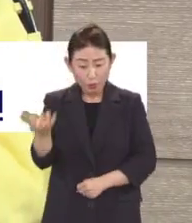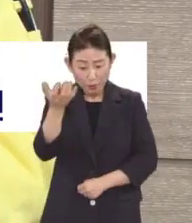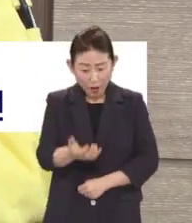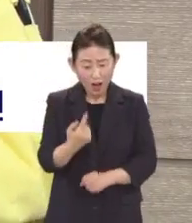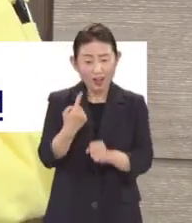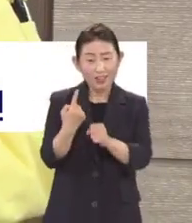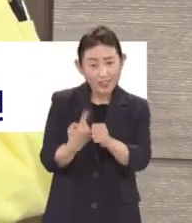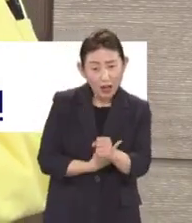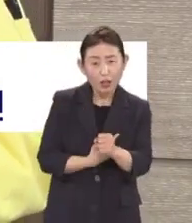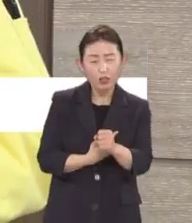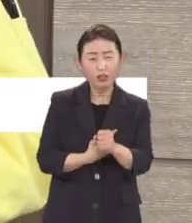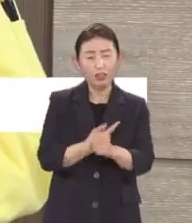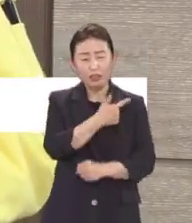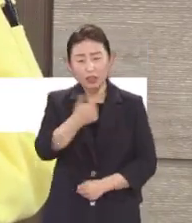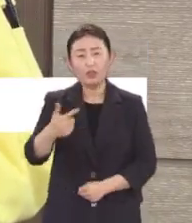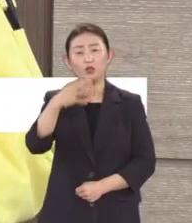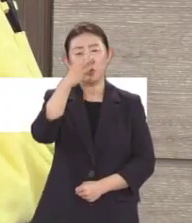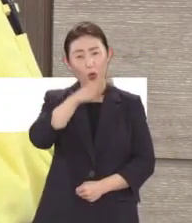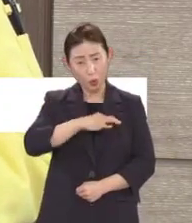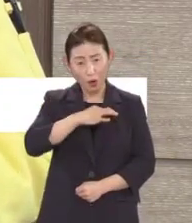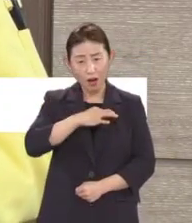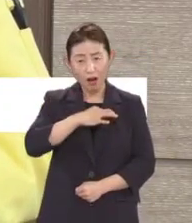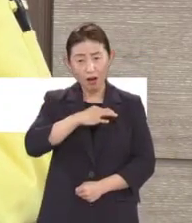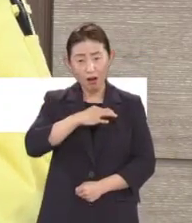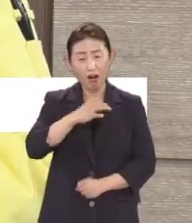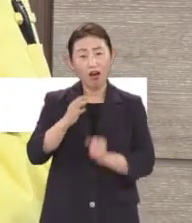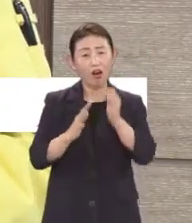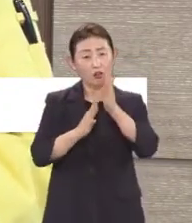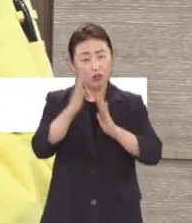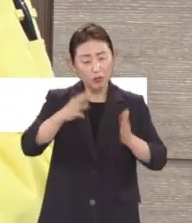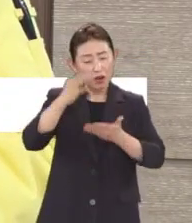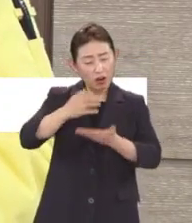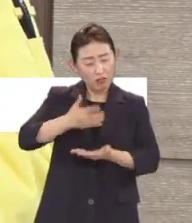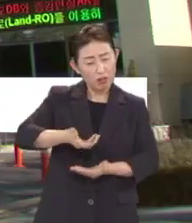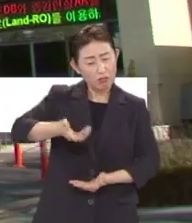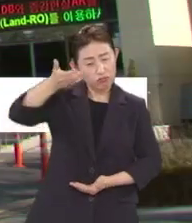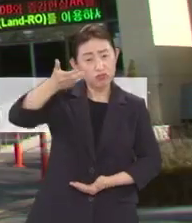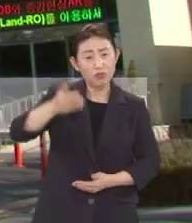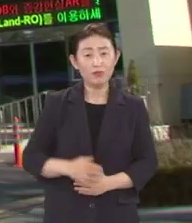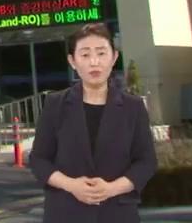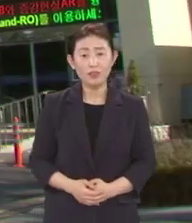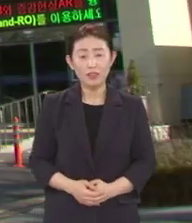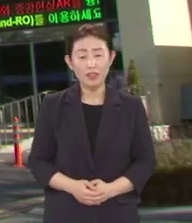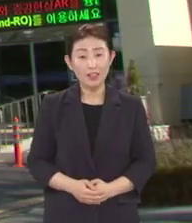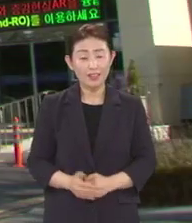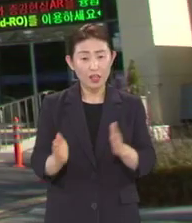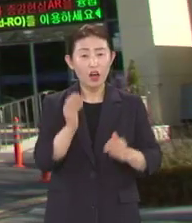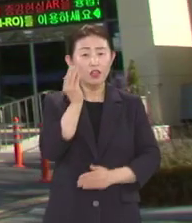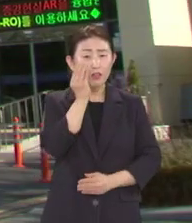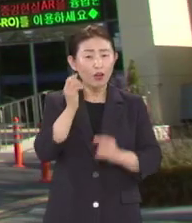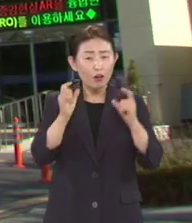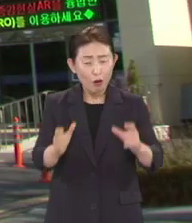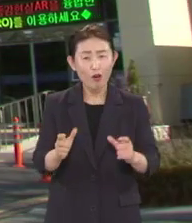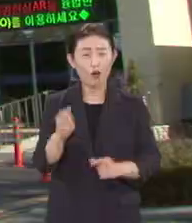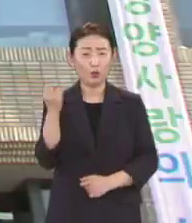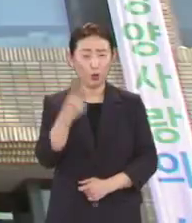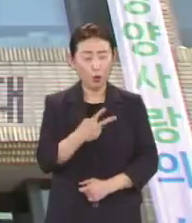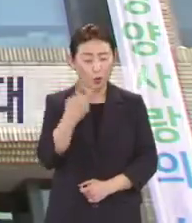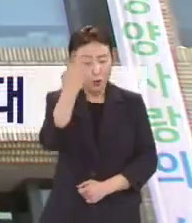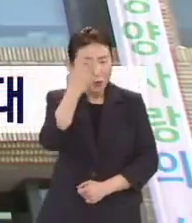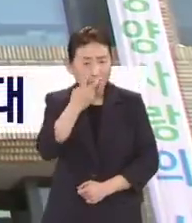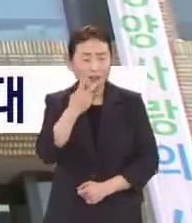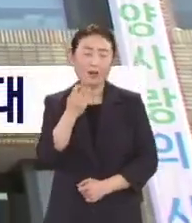존치하면서 이루어내면은 안면도 숲의 가치가 더 커진다는 것이고요. 청양군도 일찌감치 자체 연구